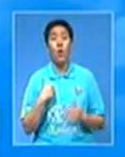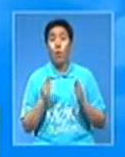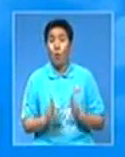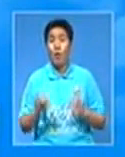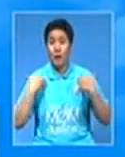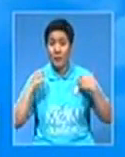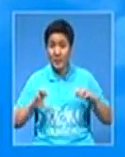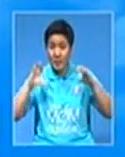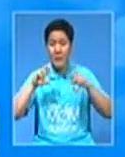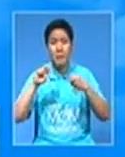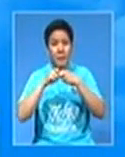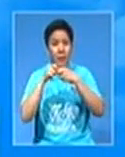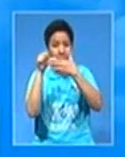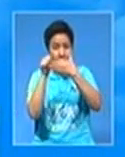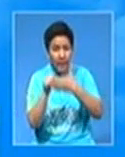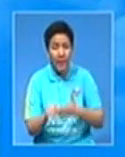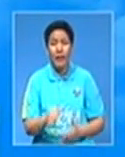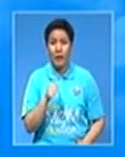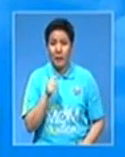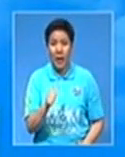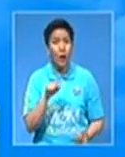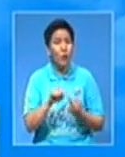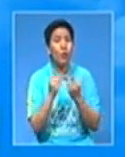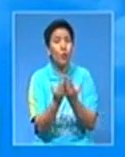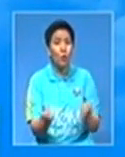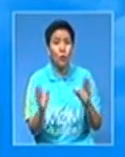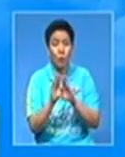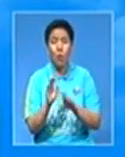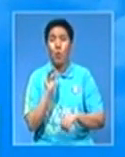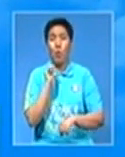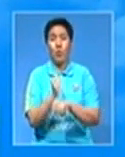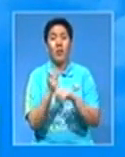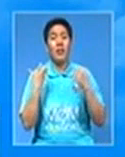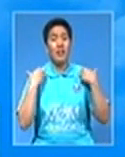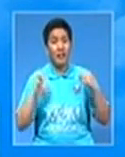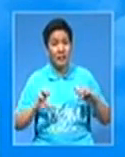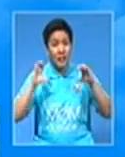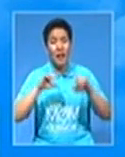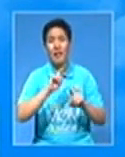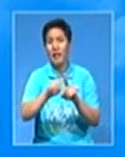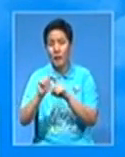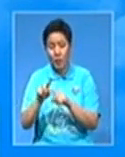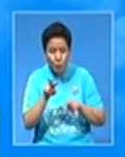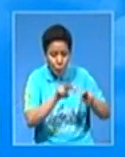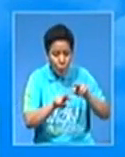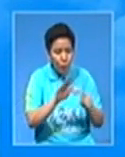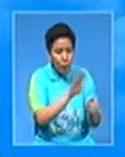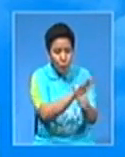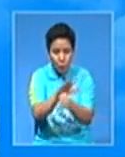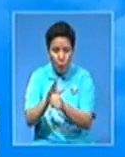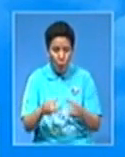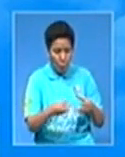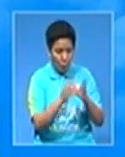สามารถแก้ปัญหาหนี้สินของตนเองได้ในระดับครอบครัวและหัวหน้าส่วนราชการสามารถดูแลให้ข้าราชการ